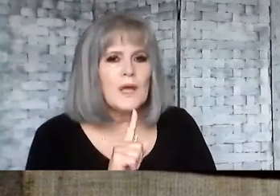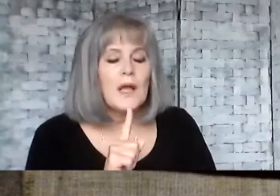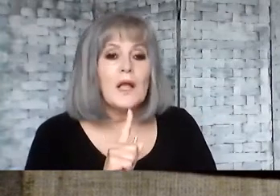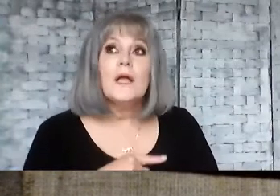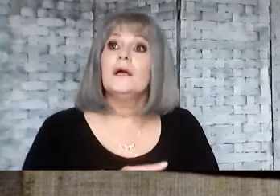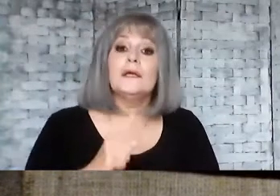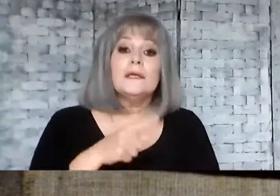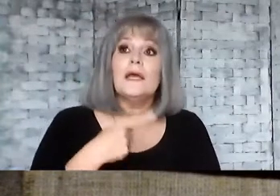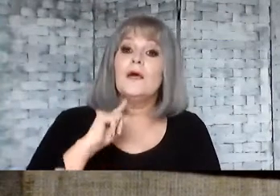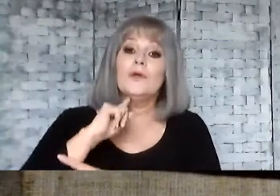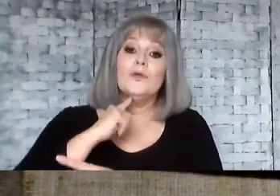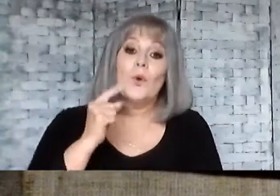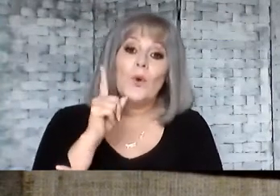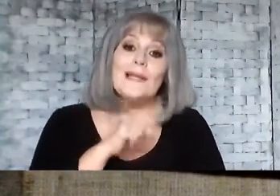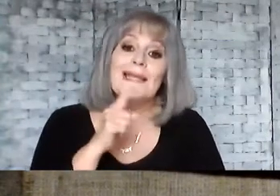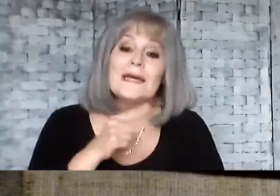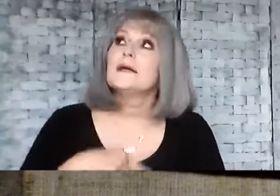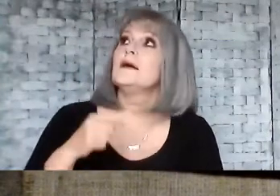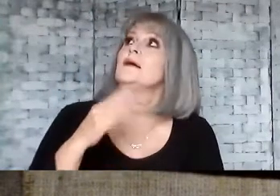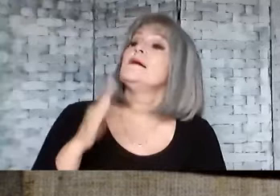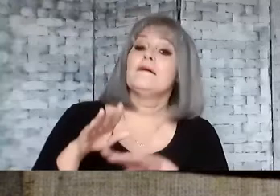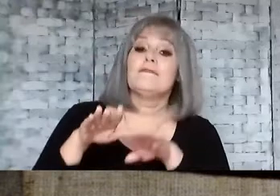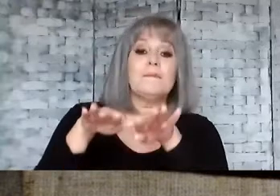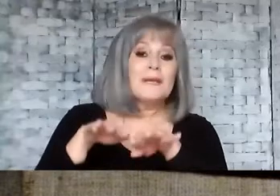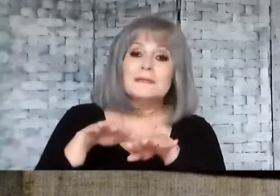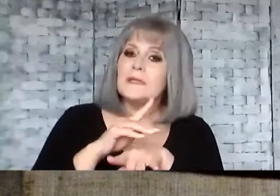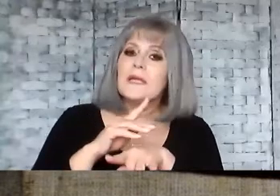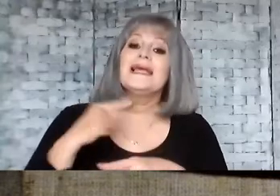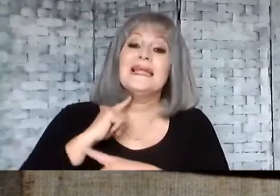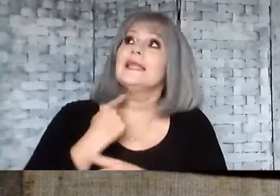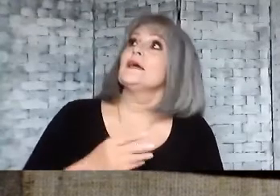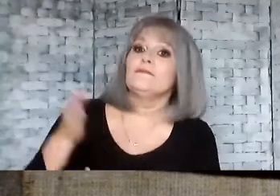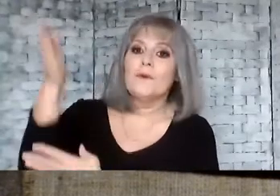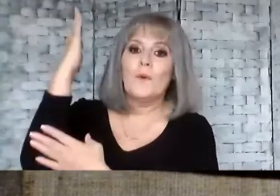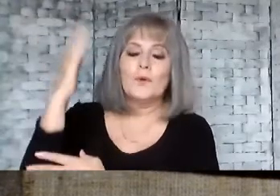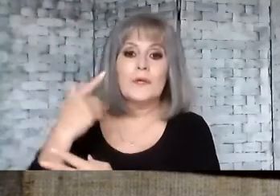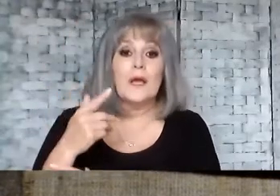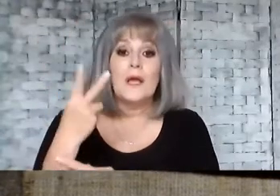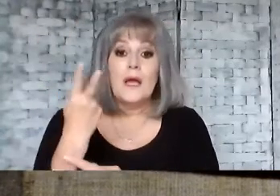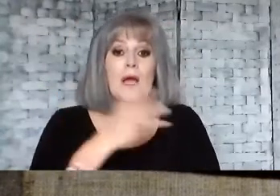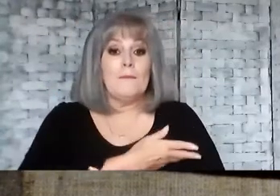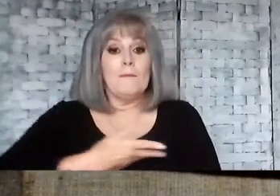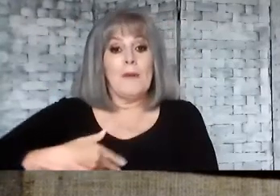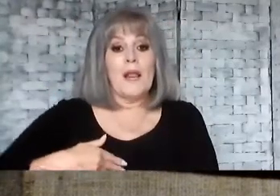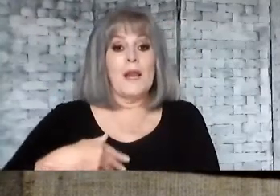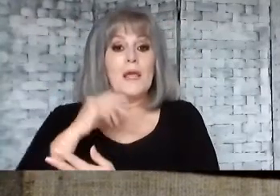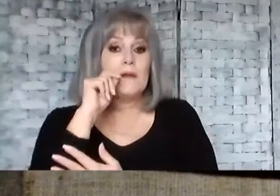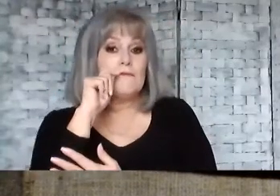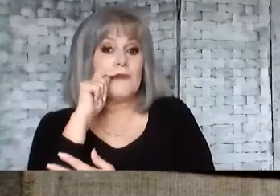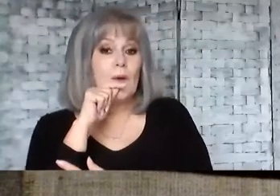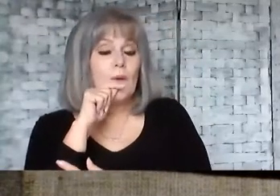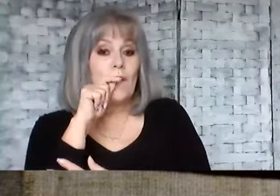gejok nie, julle het vir God gelieg. En Ananias en Safira is op daai dag